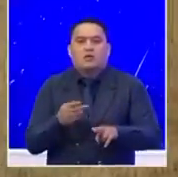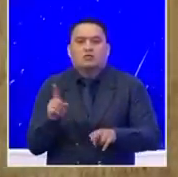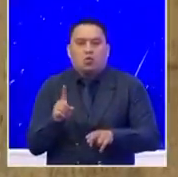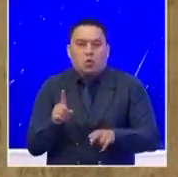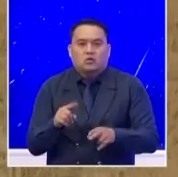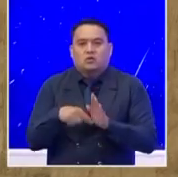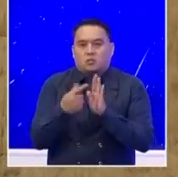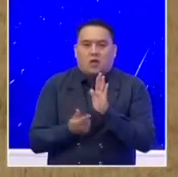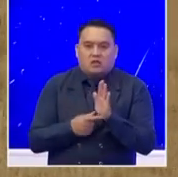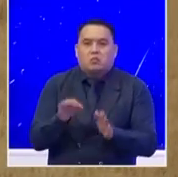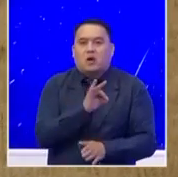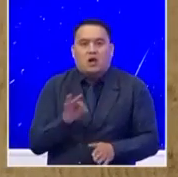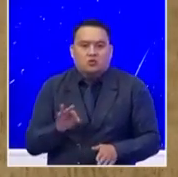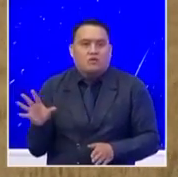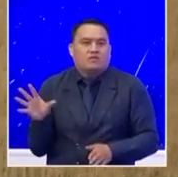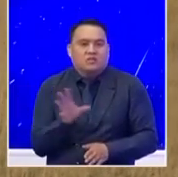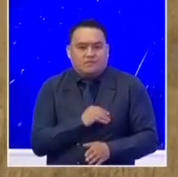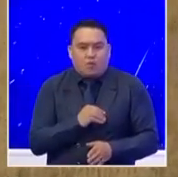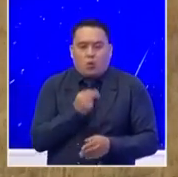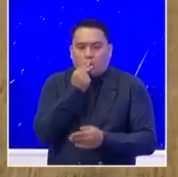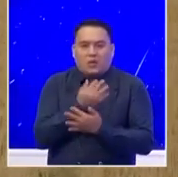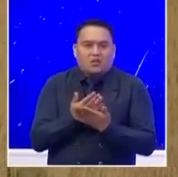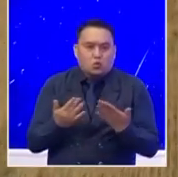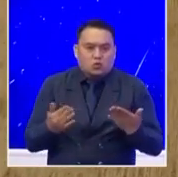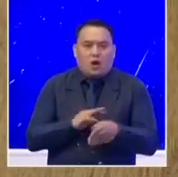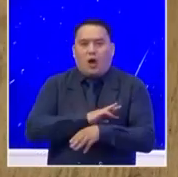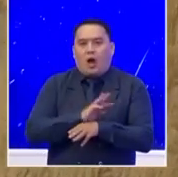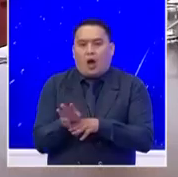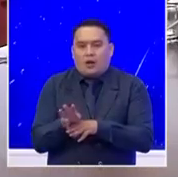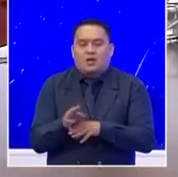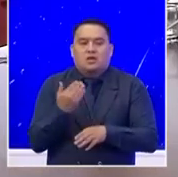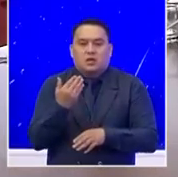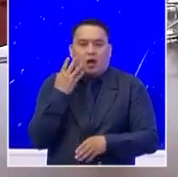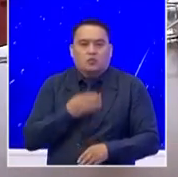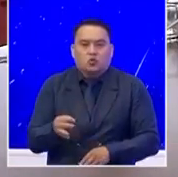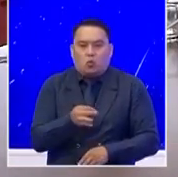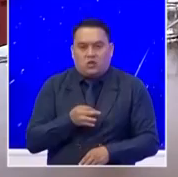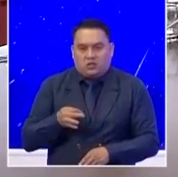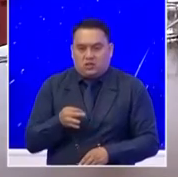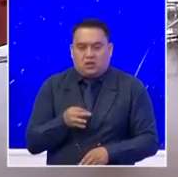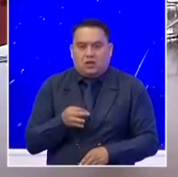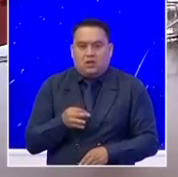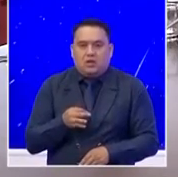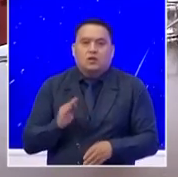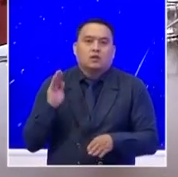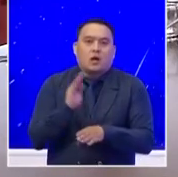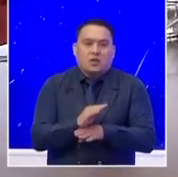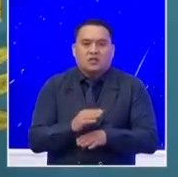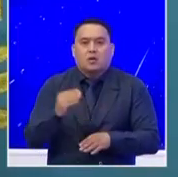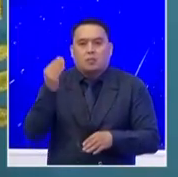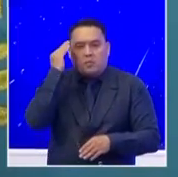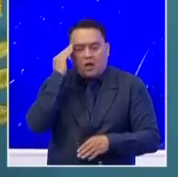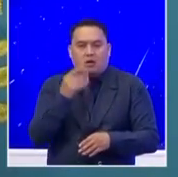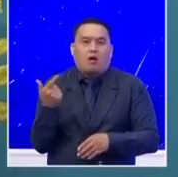более 17% всего волового продукта страны обеспечивает именно Алматинская область. Однако дополнительные меры